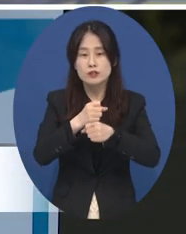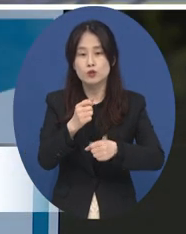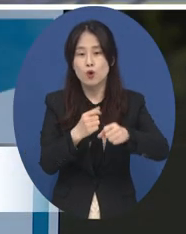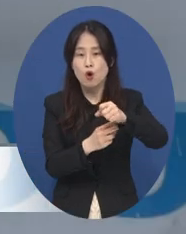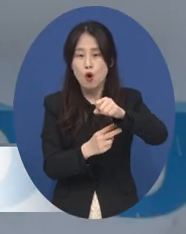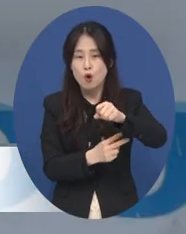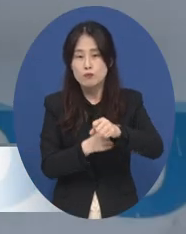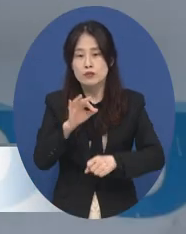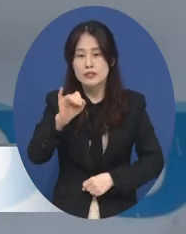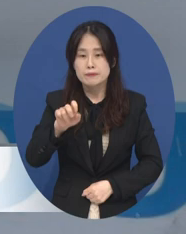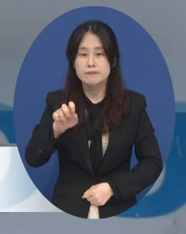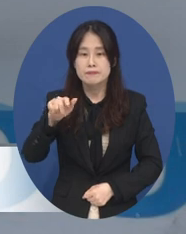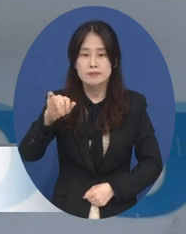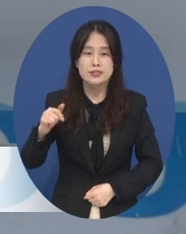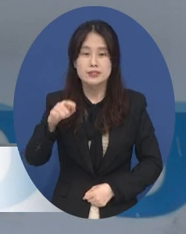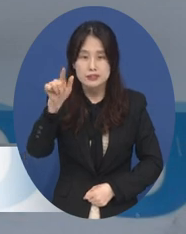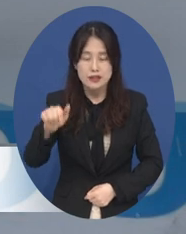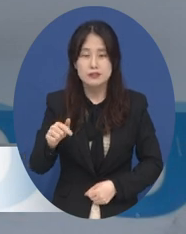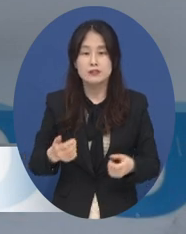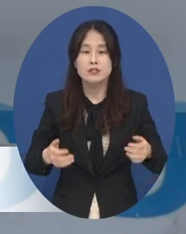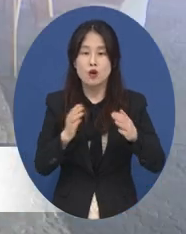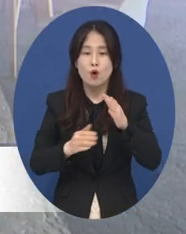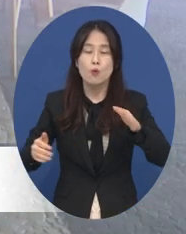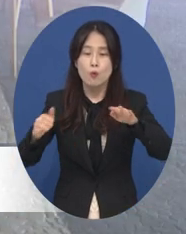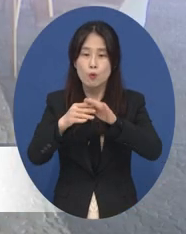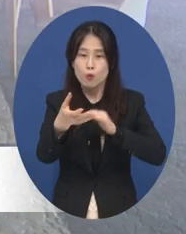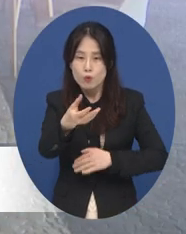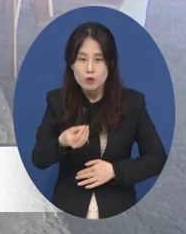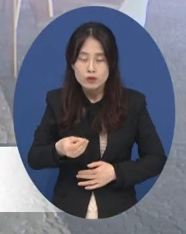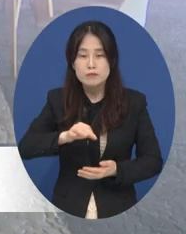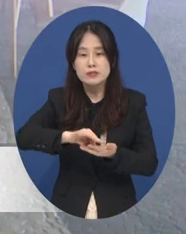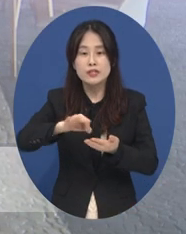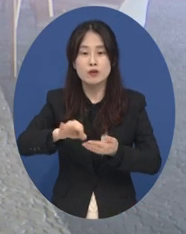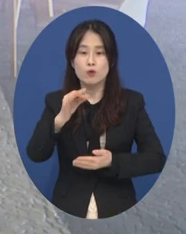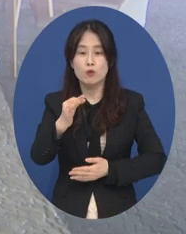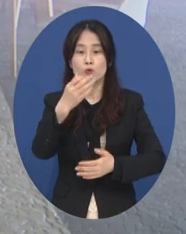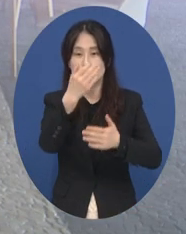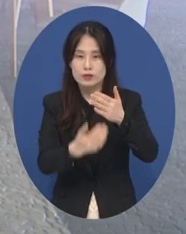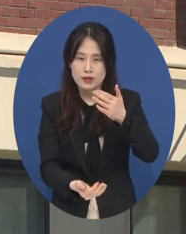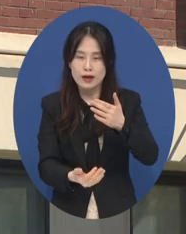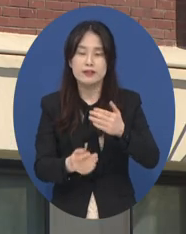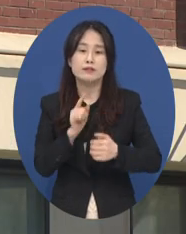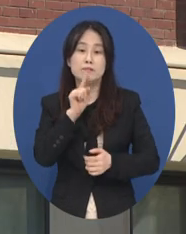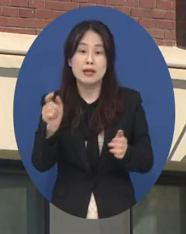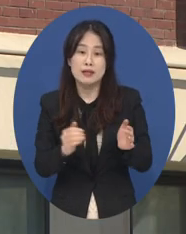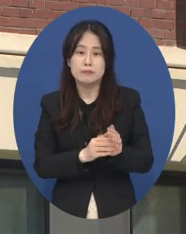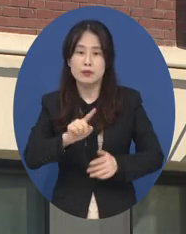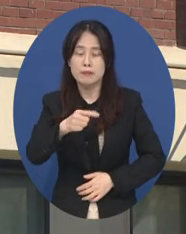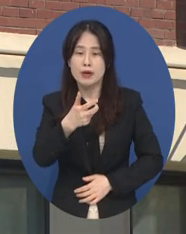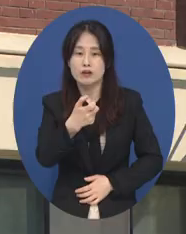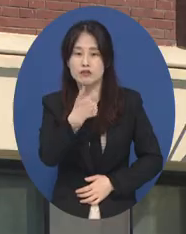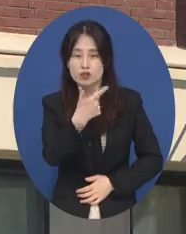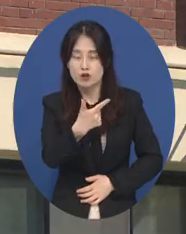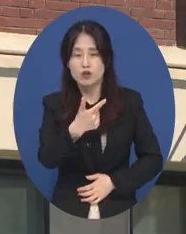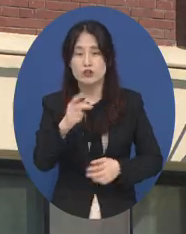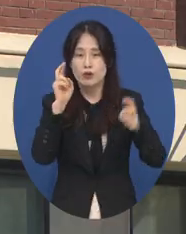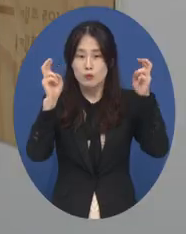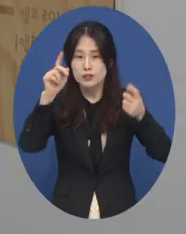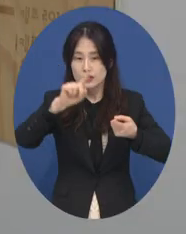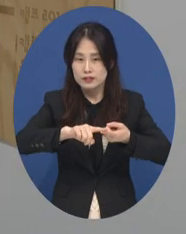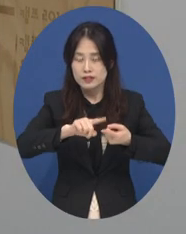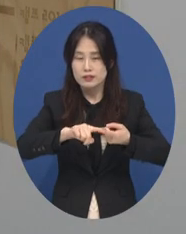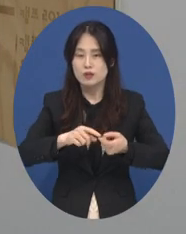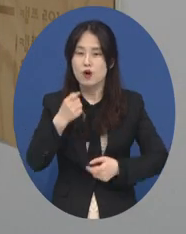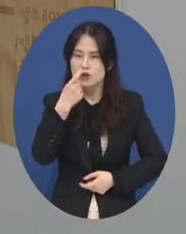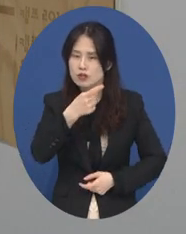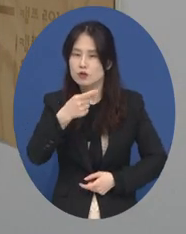임진각 평화누리 등 공공시설에 입주한 업체의 임대료를 감면하겠다고 밝혔습니다. 186개 업체를 대상으로